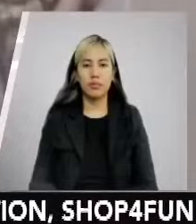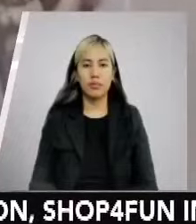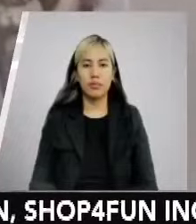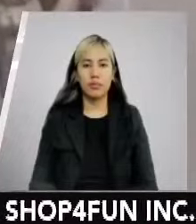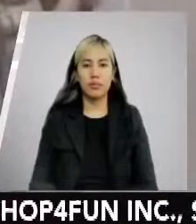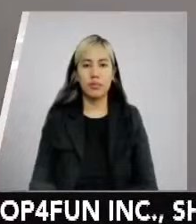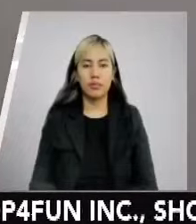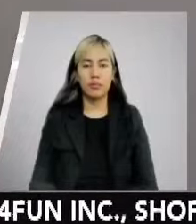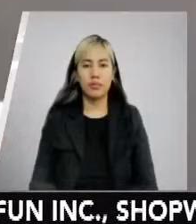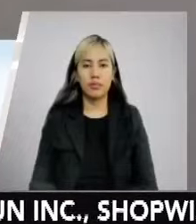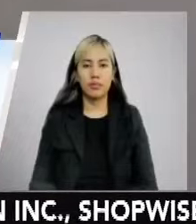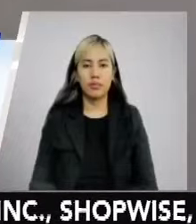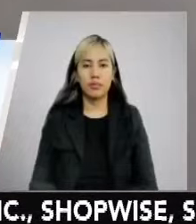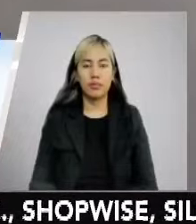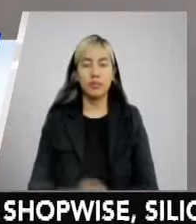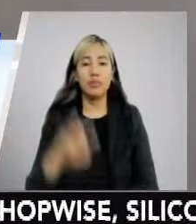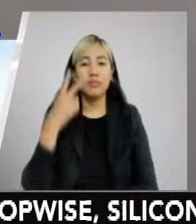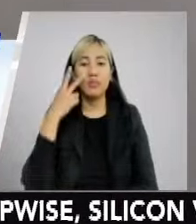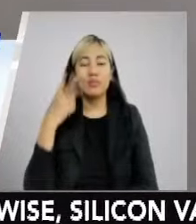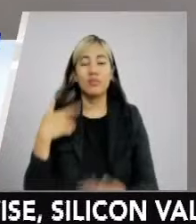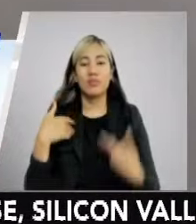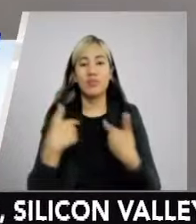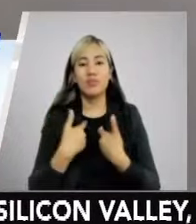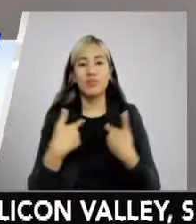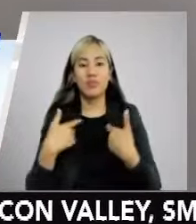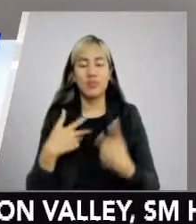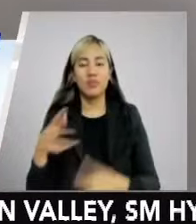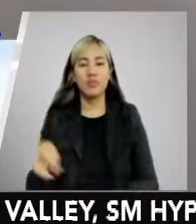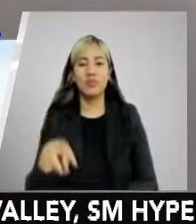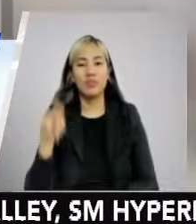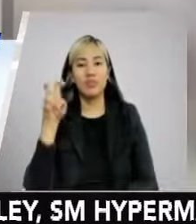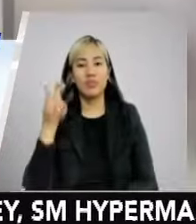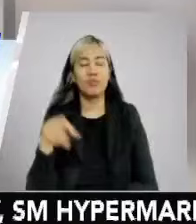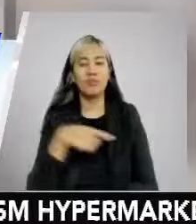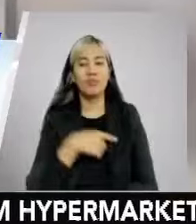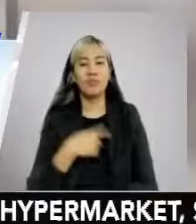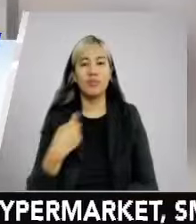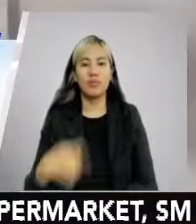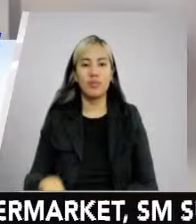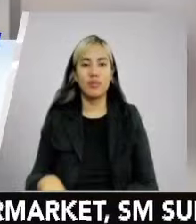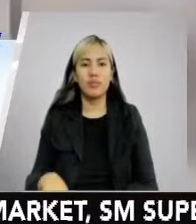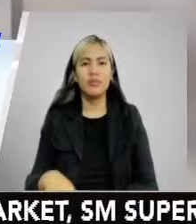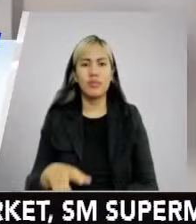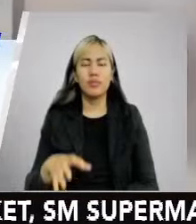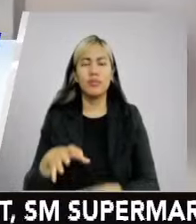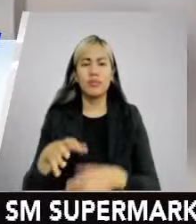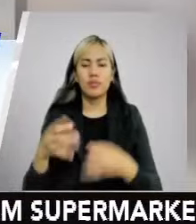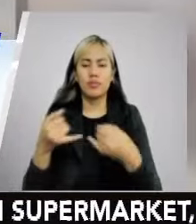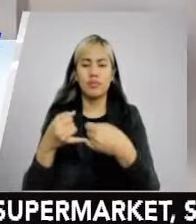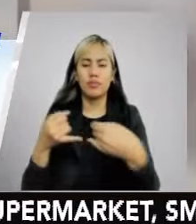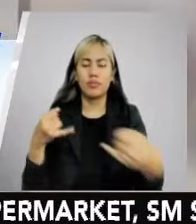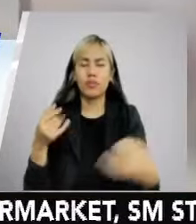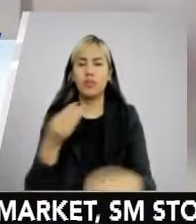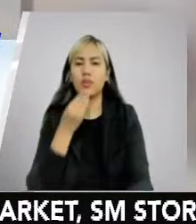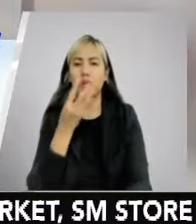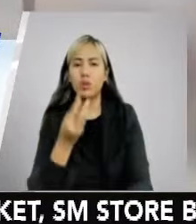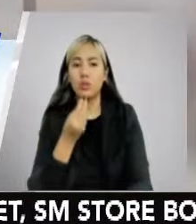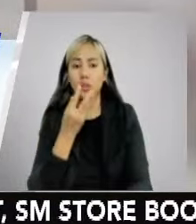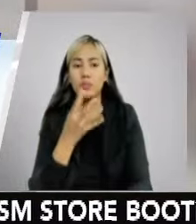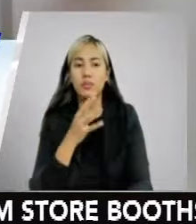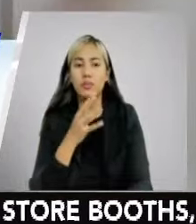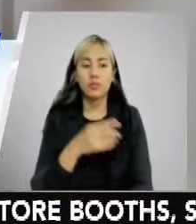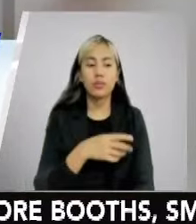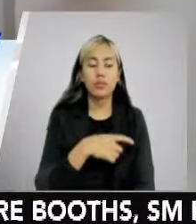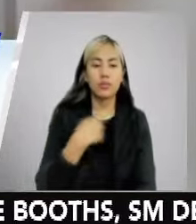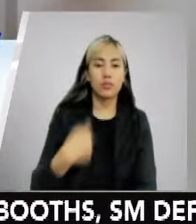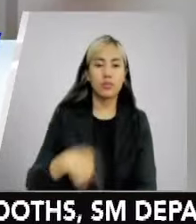Yan ang mahigit sandang ahas na nasabat ng China Customs sa border ng Hong Kong at Shenzhen. Natuklasan nila ito ng inspeksyonin ang mga bulsa